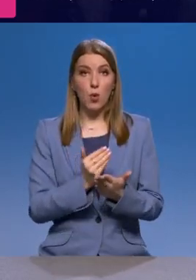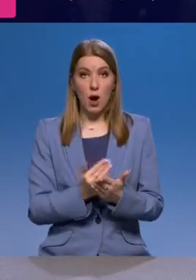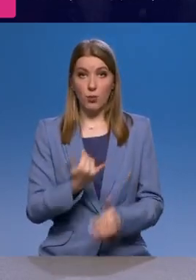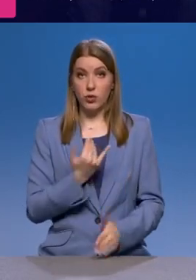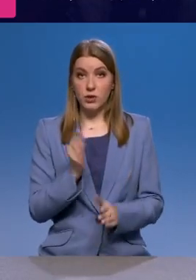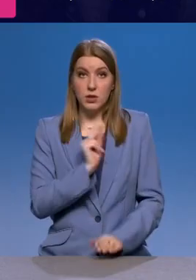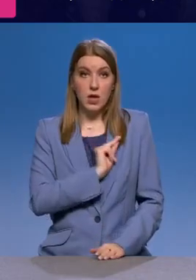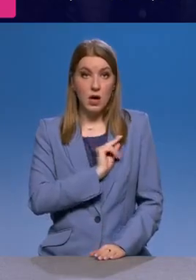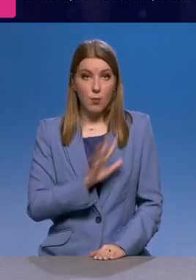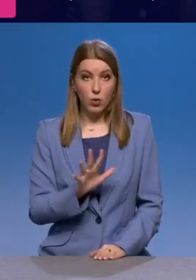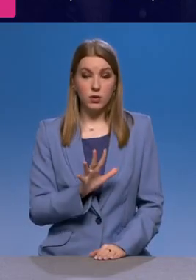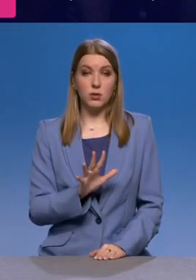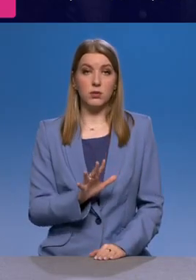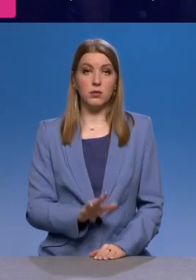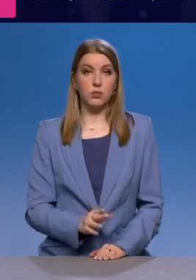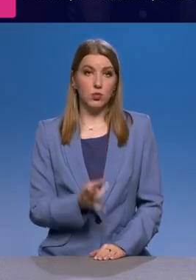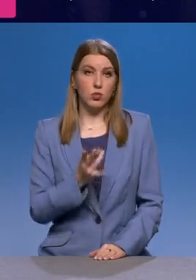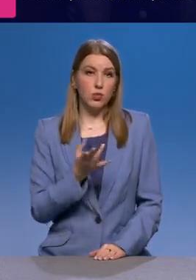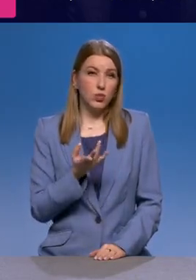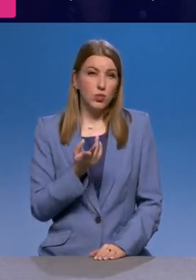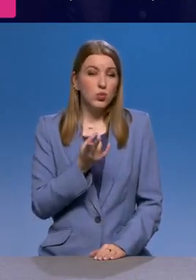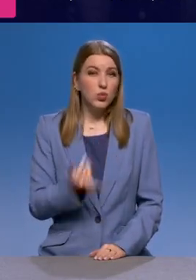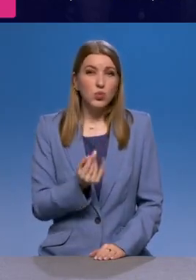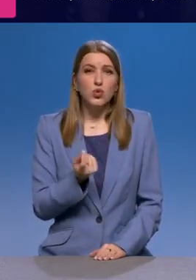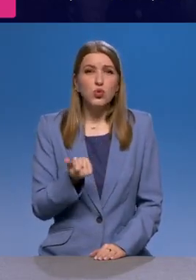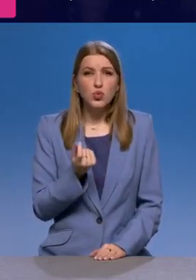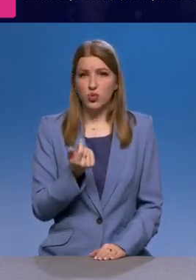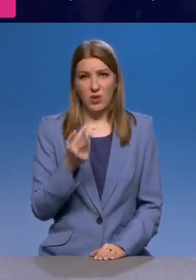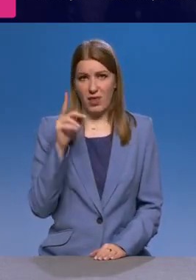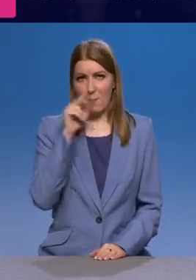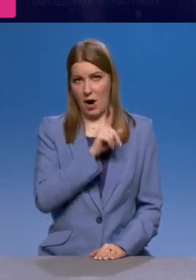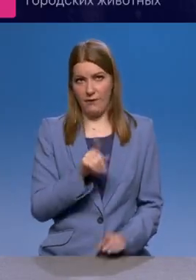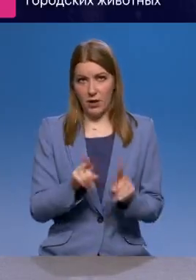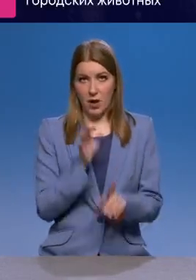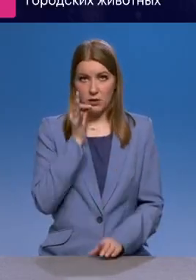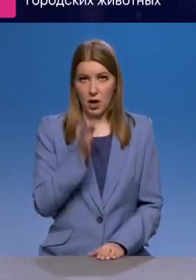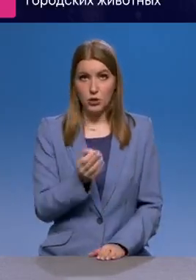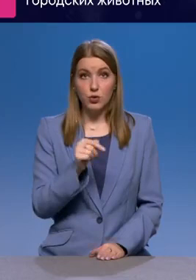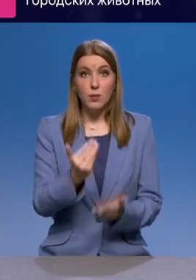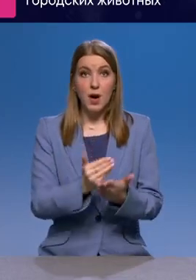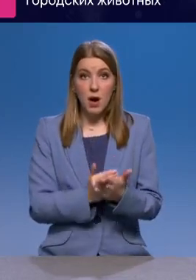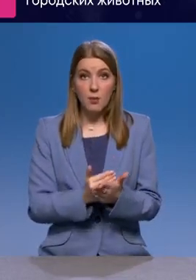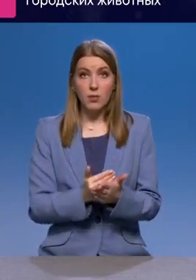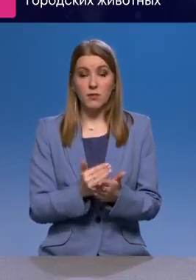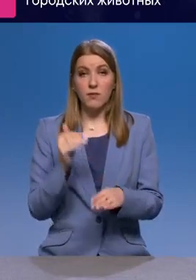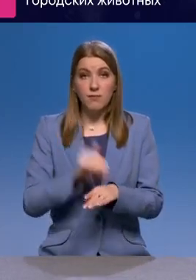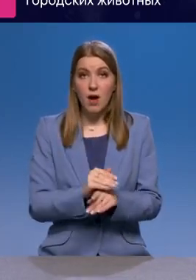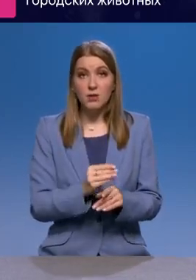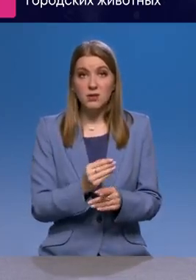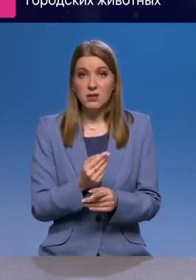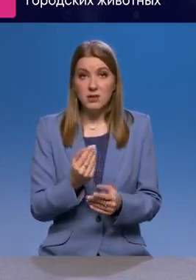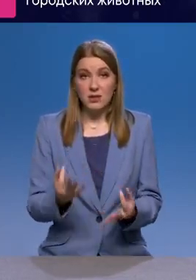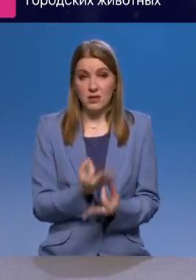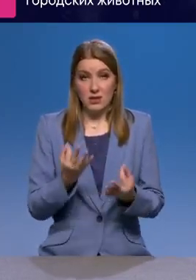и ну, чуть-чуть, так скажем, неправильно, да, потому что программа не работала толком ни одного дня.